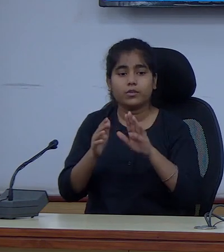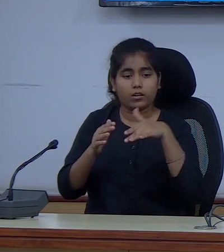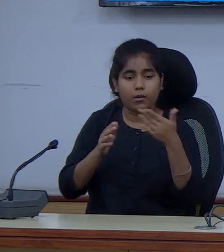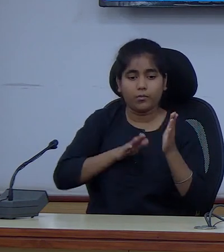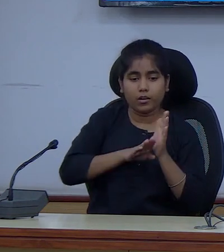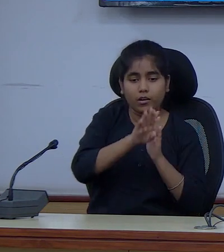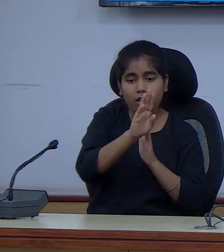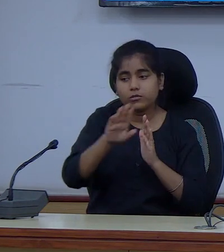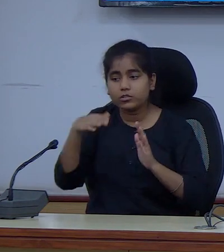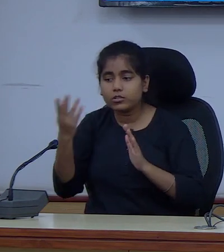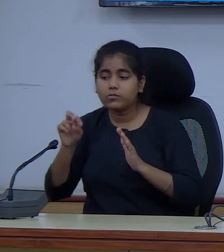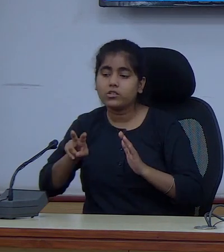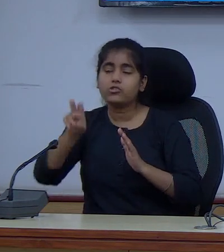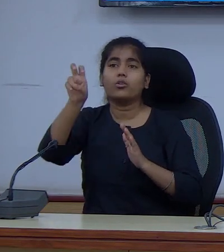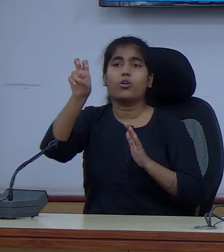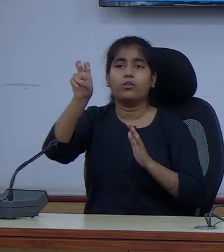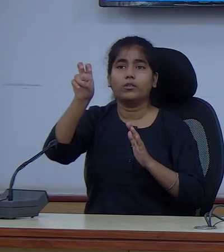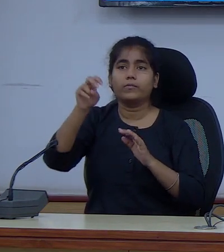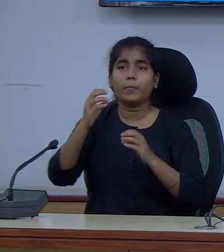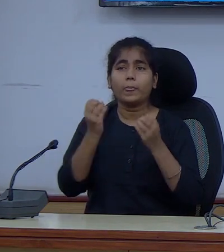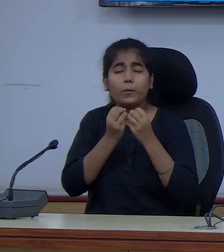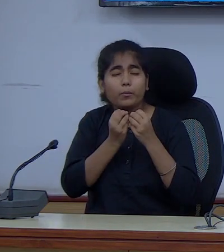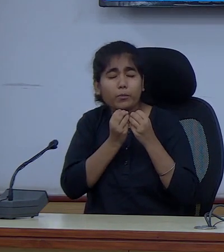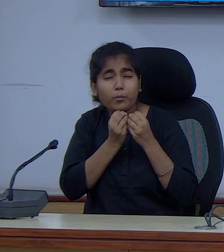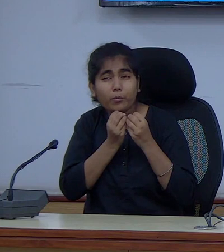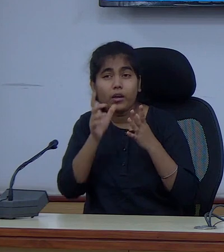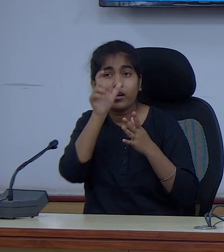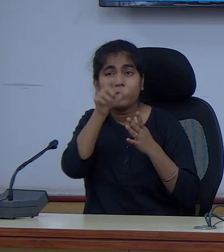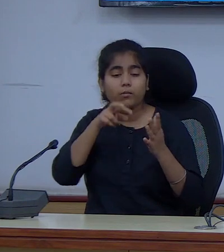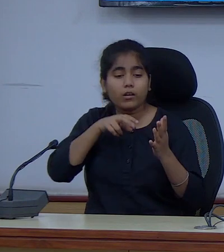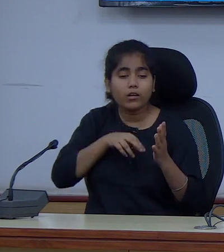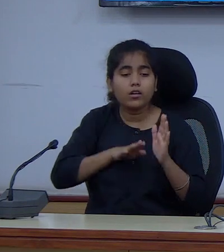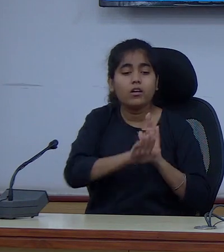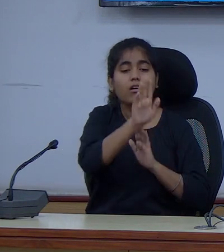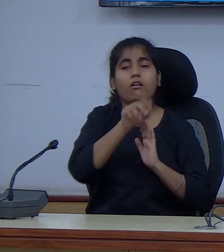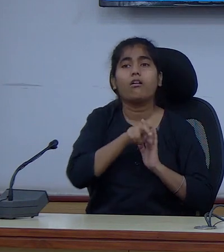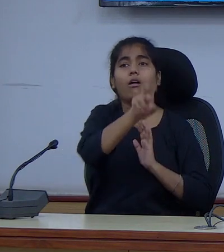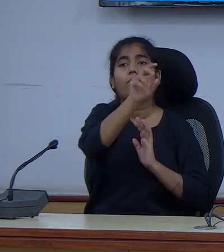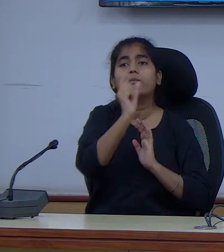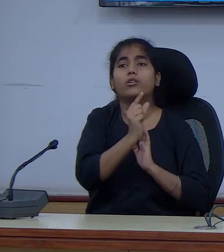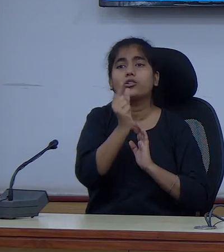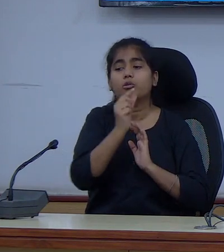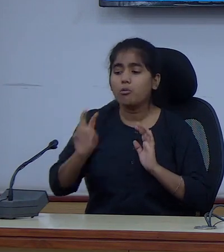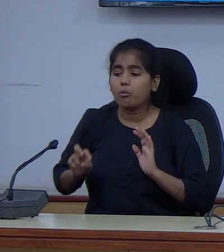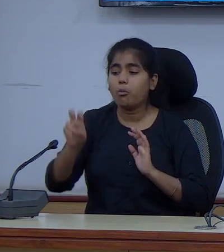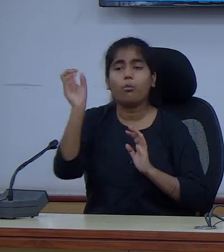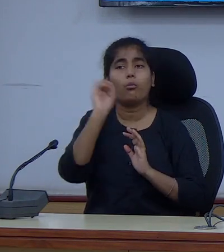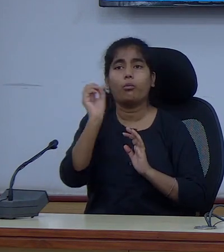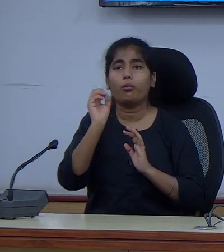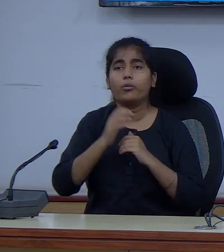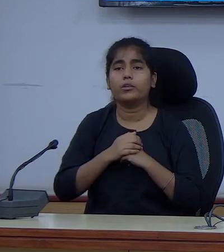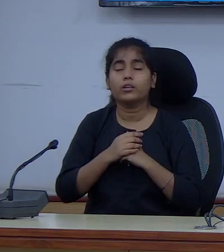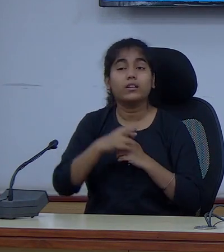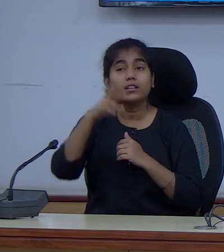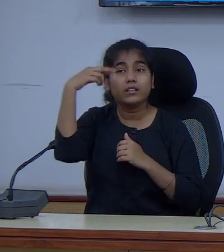याद आता है, एक रेलवे स्टेशन पर एक जगह एक तरफ रैंप बना था और उसके दूसरी तरफ स्टेयर्स बनी थी,